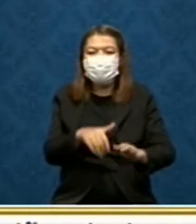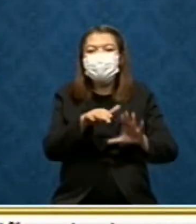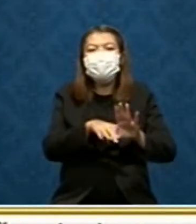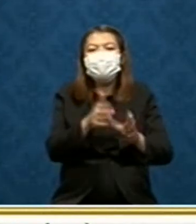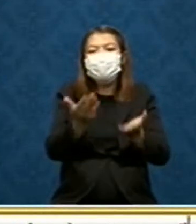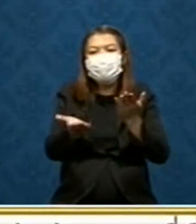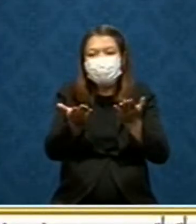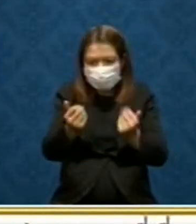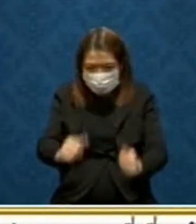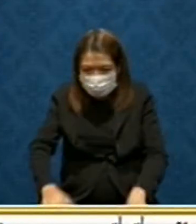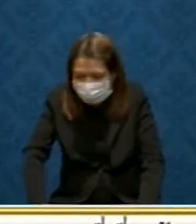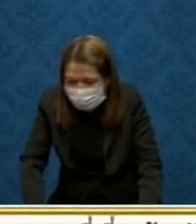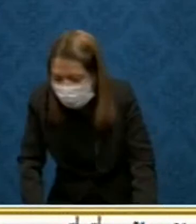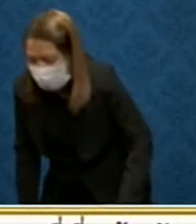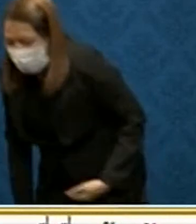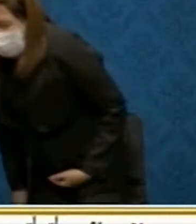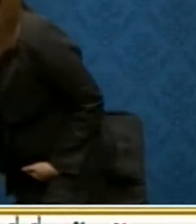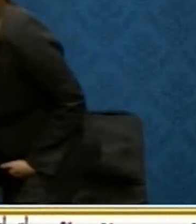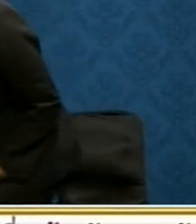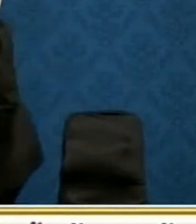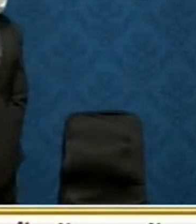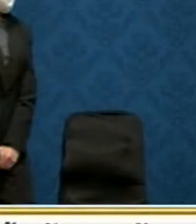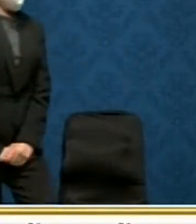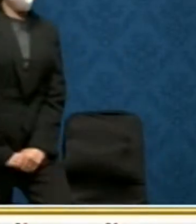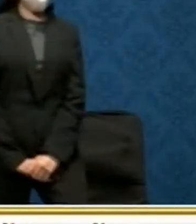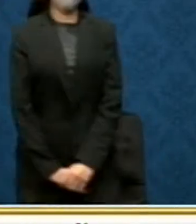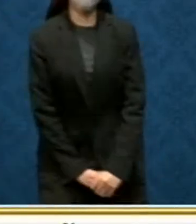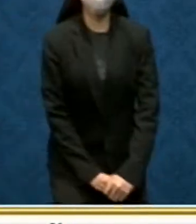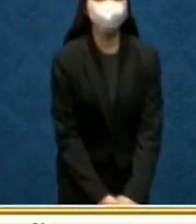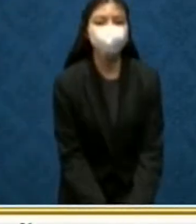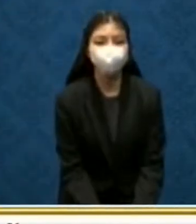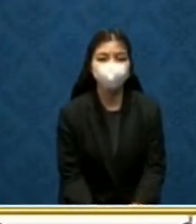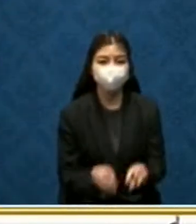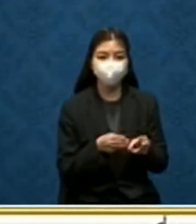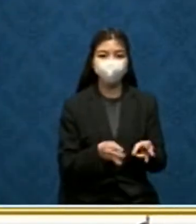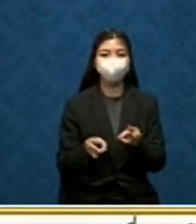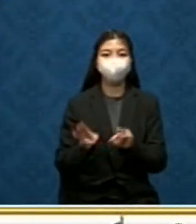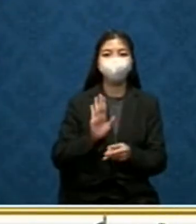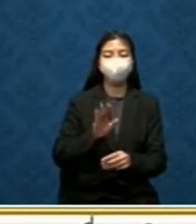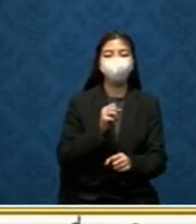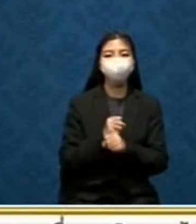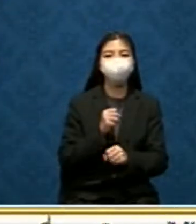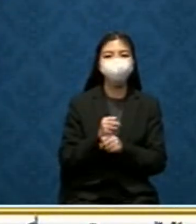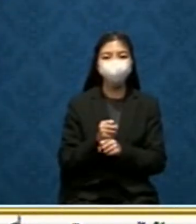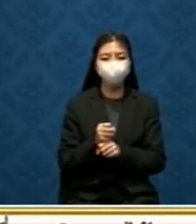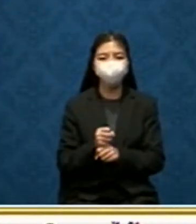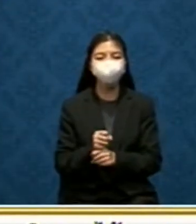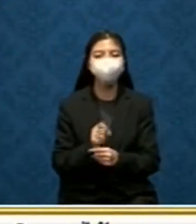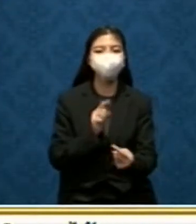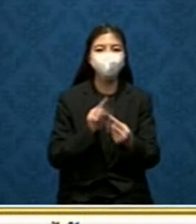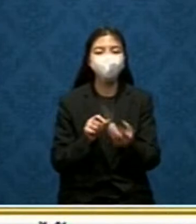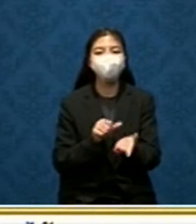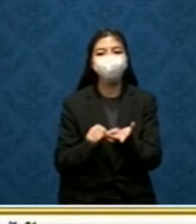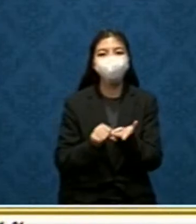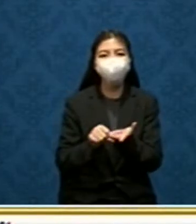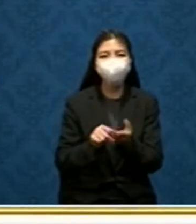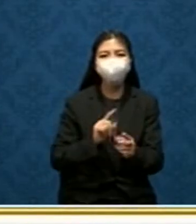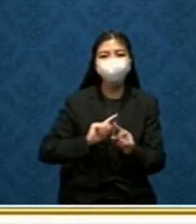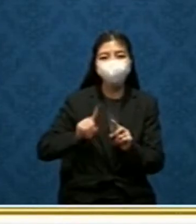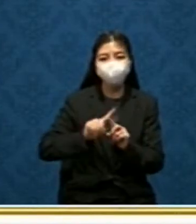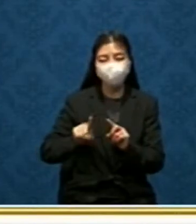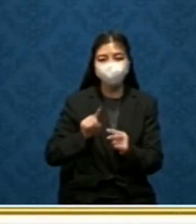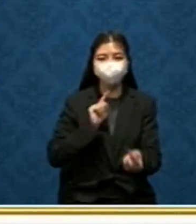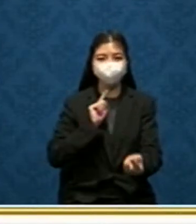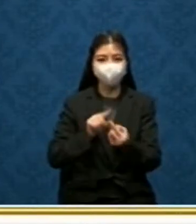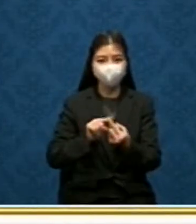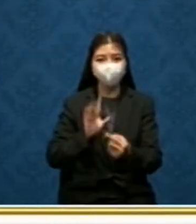แต่วิธีการของท่านมสอดคร้กับวธีการปริรụภ์การเมืองไหมเหมือนอัลยะไมัเหมือนกั